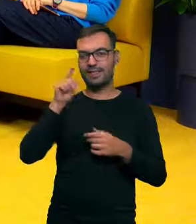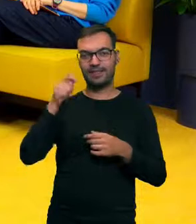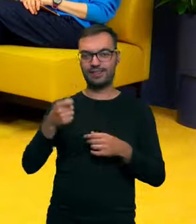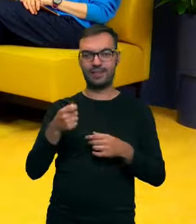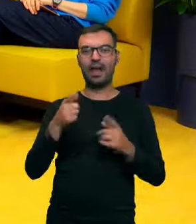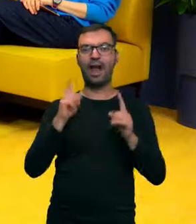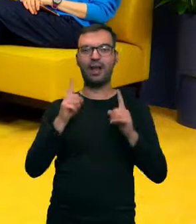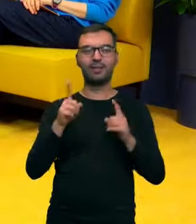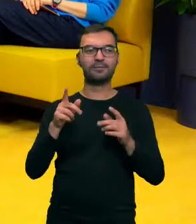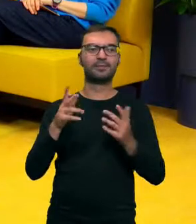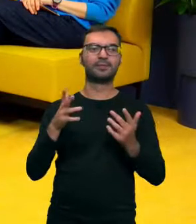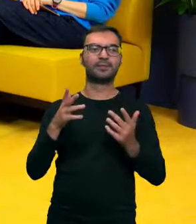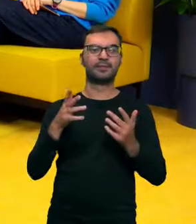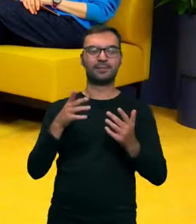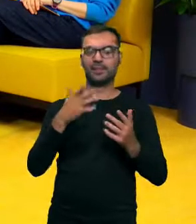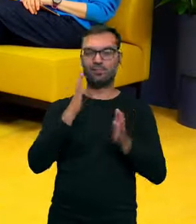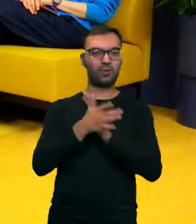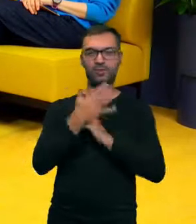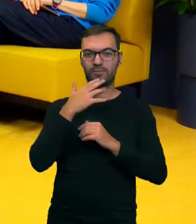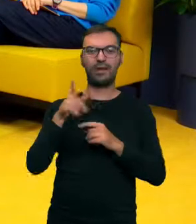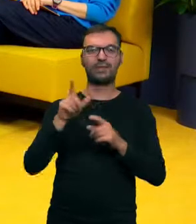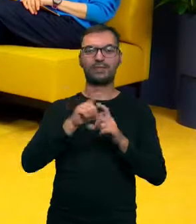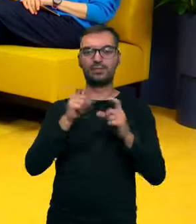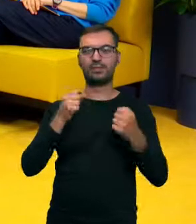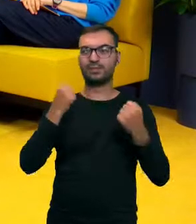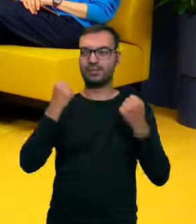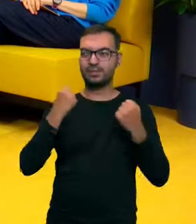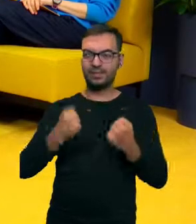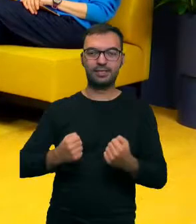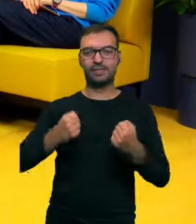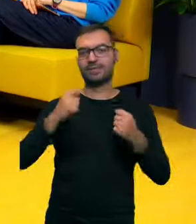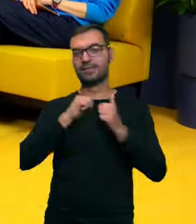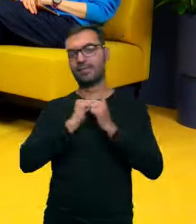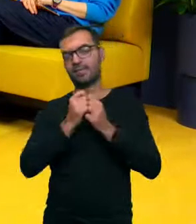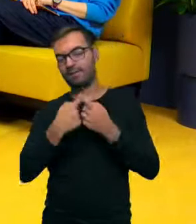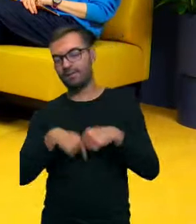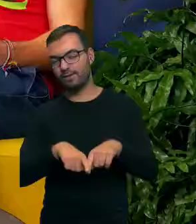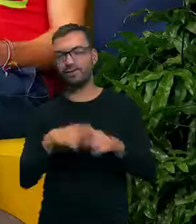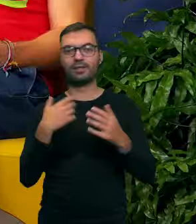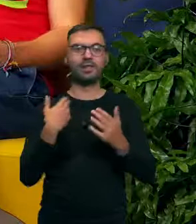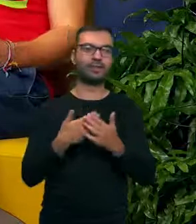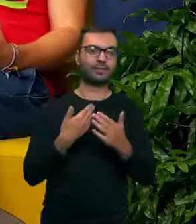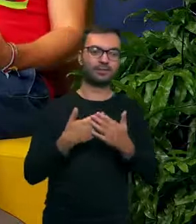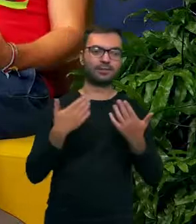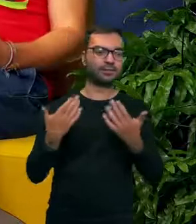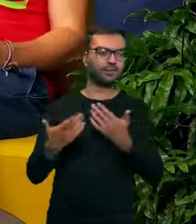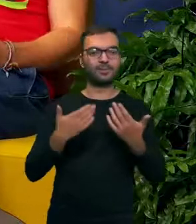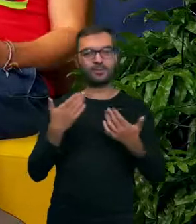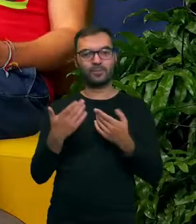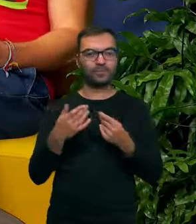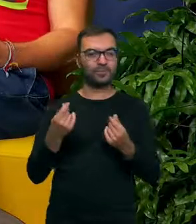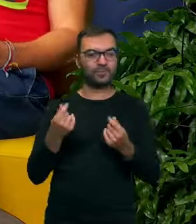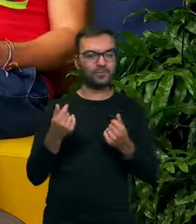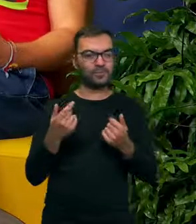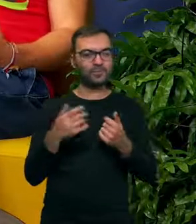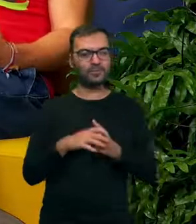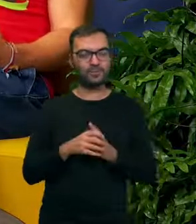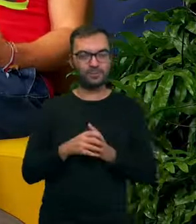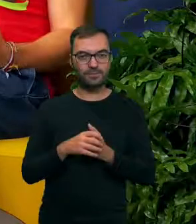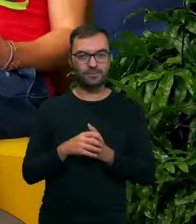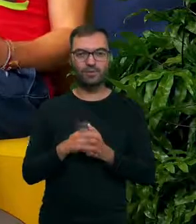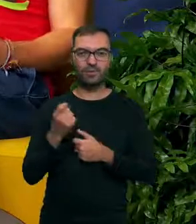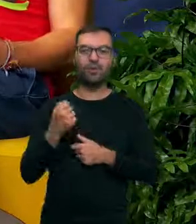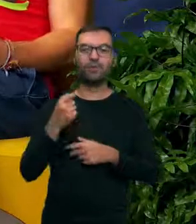tego, natomiast no, cały czas jest jakby z trudem podejmuje wszystkie zadania, w związku z tym jakoś też mu no, tak